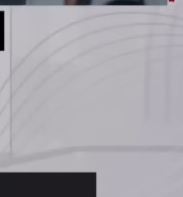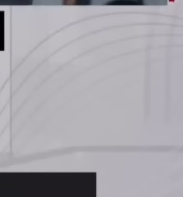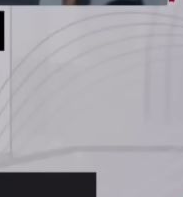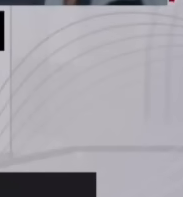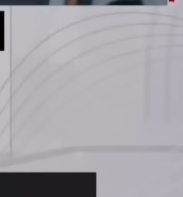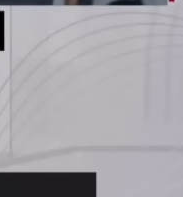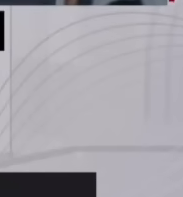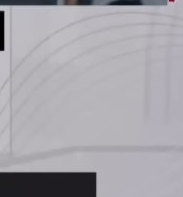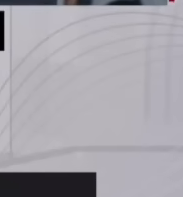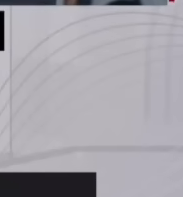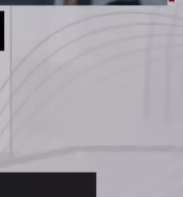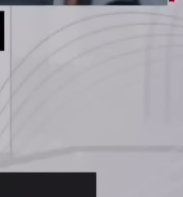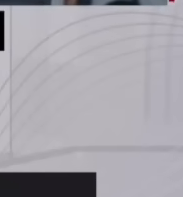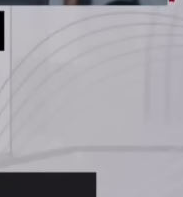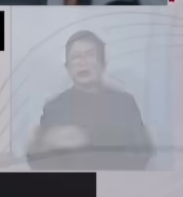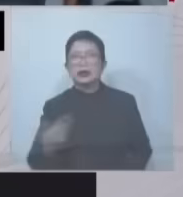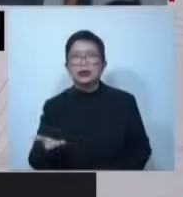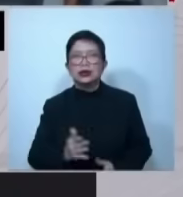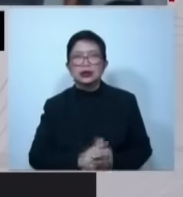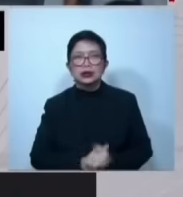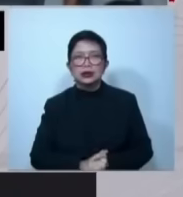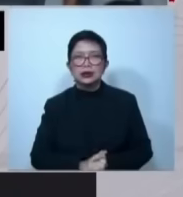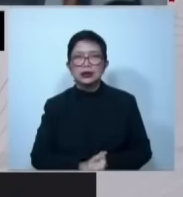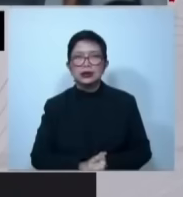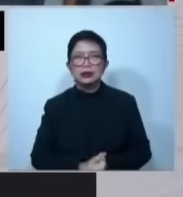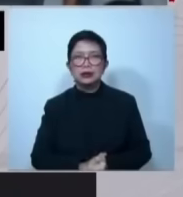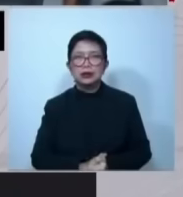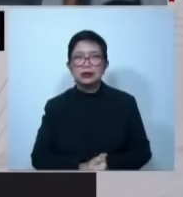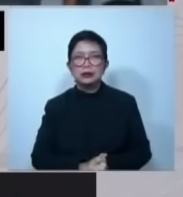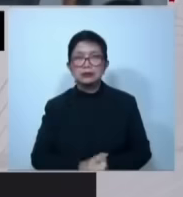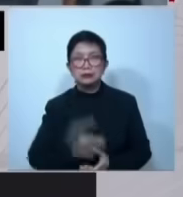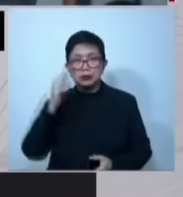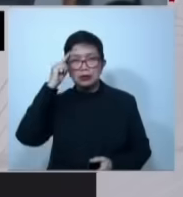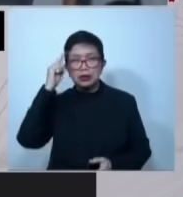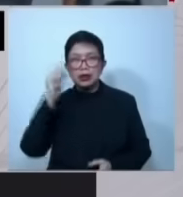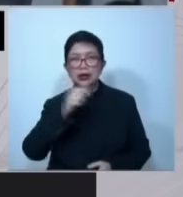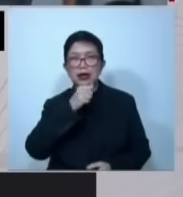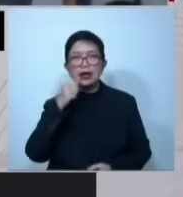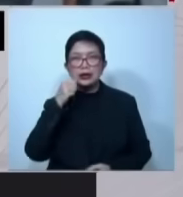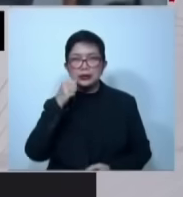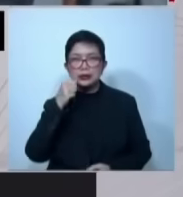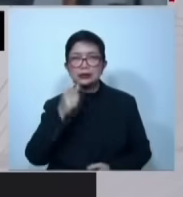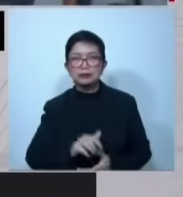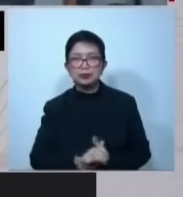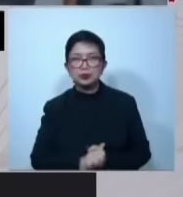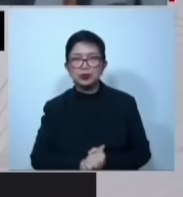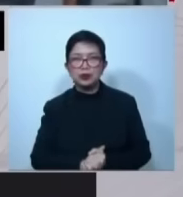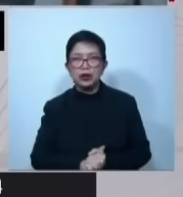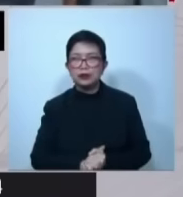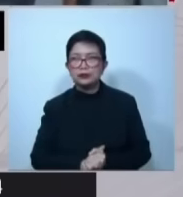tetapi eh selama Mas Anis mimpin sering sekali